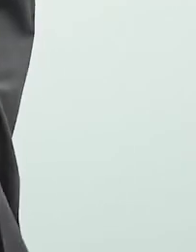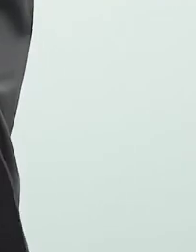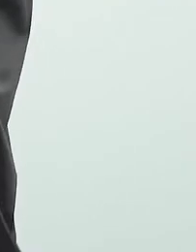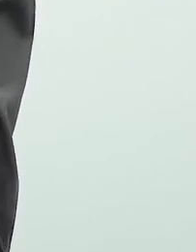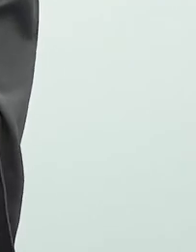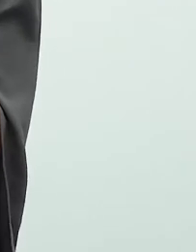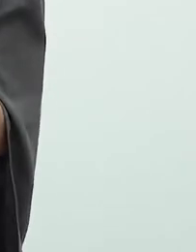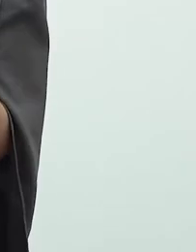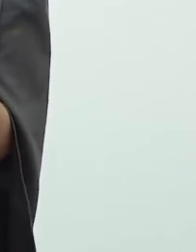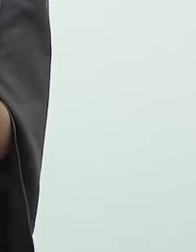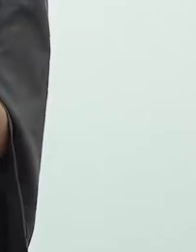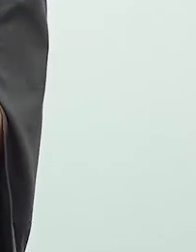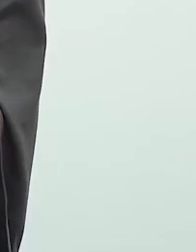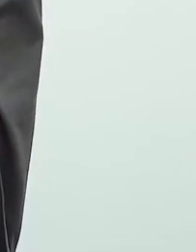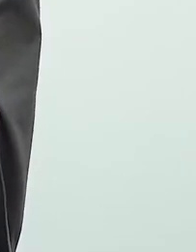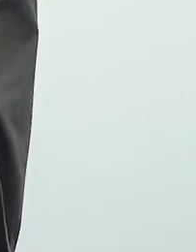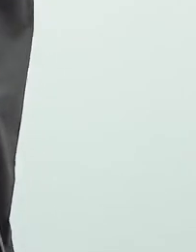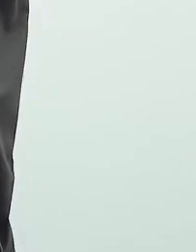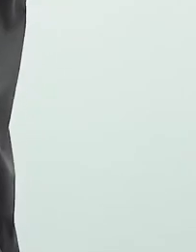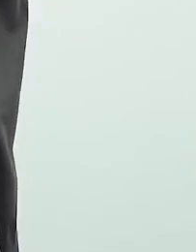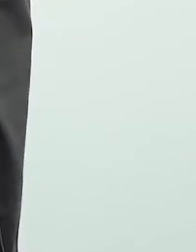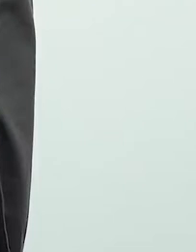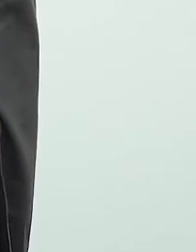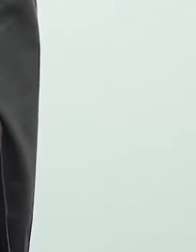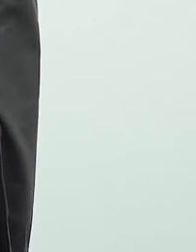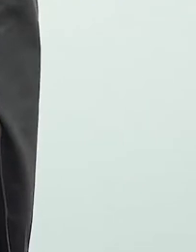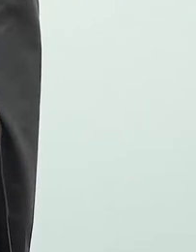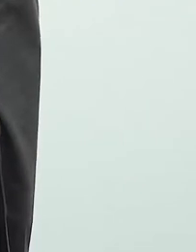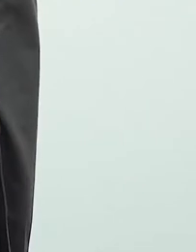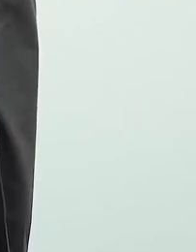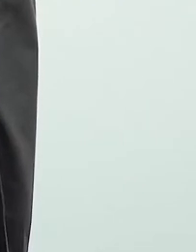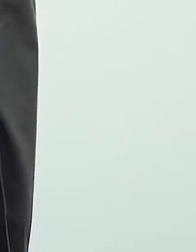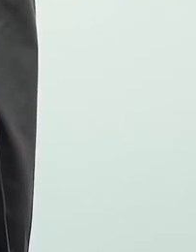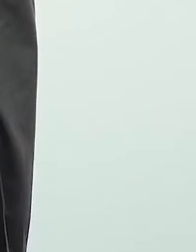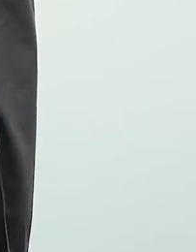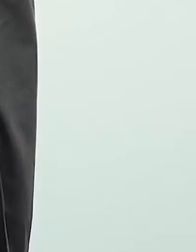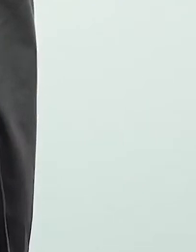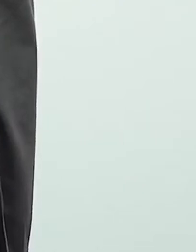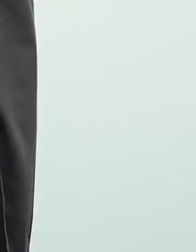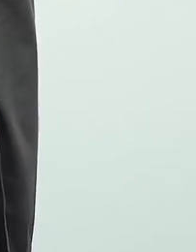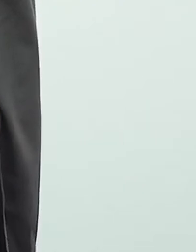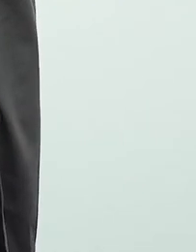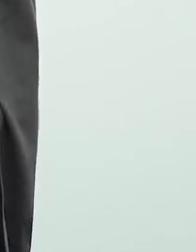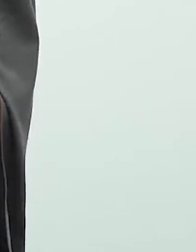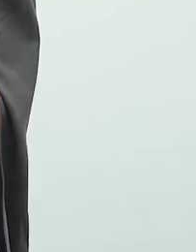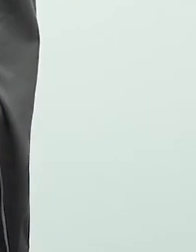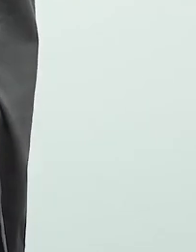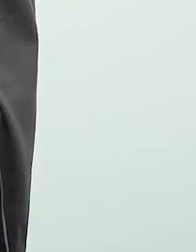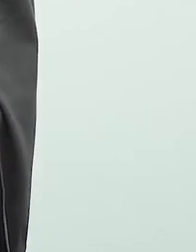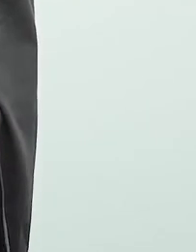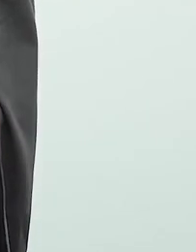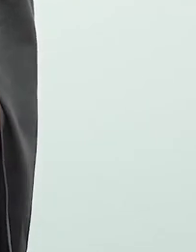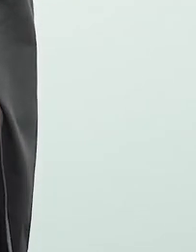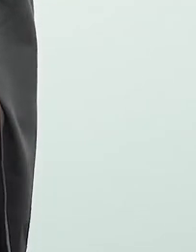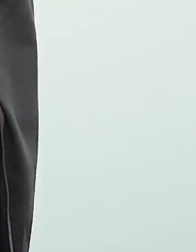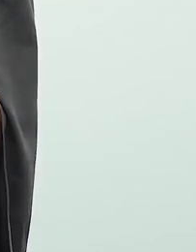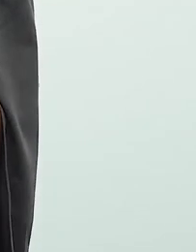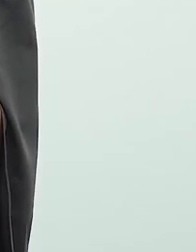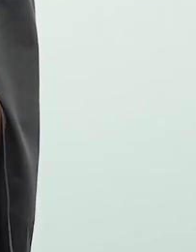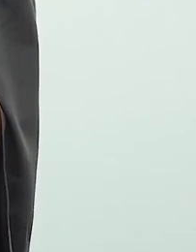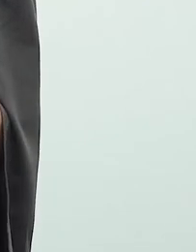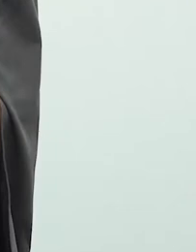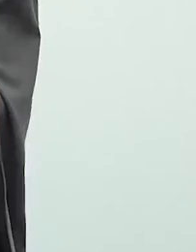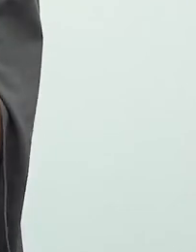예전에는 그 택시기사 님한테 직접 체감 그 아로 얘기를 하거나 아니 어느 방에 어디까지